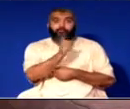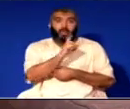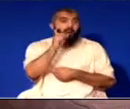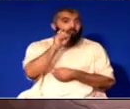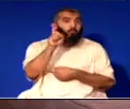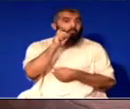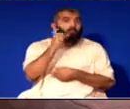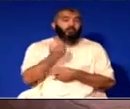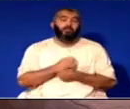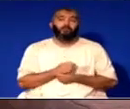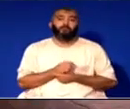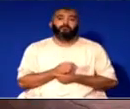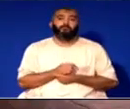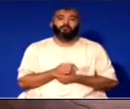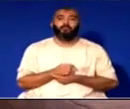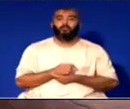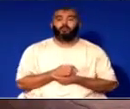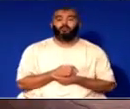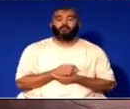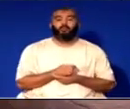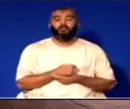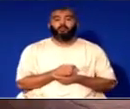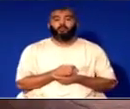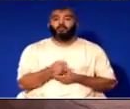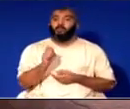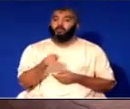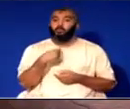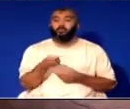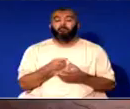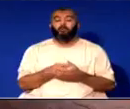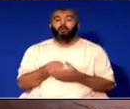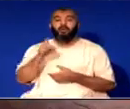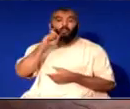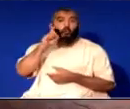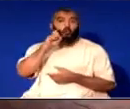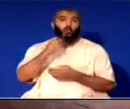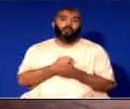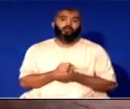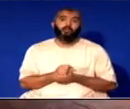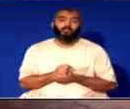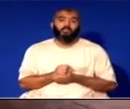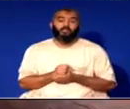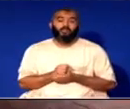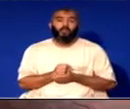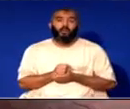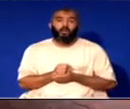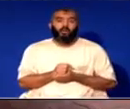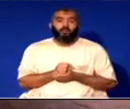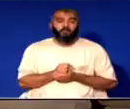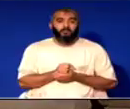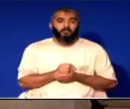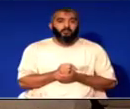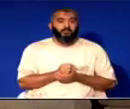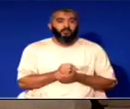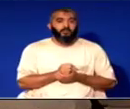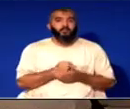وأن الذي يدل على الخير عارف بالخير، فالطبيب يدل على الخير والمهندس يدل على الخير في نقول في قطاعه في